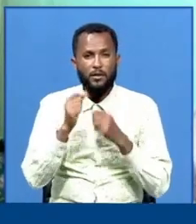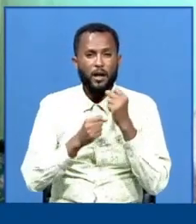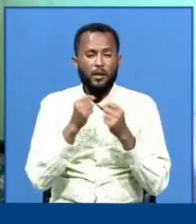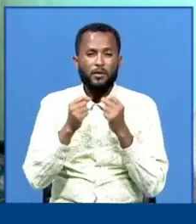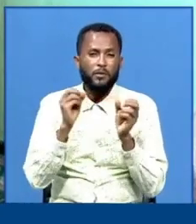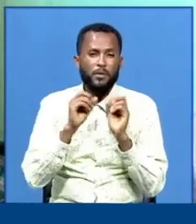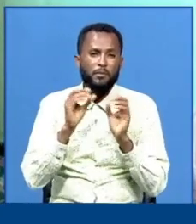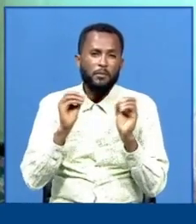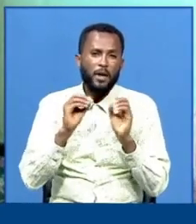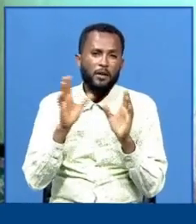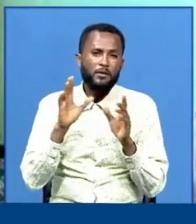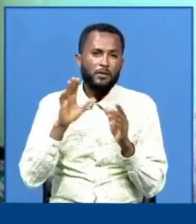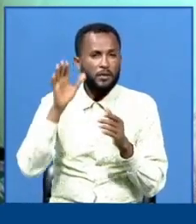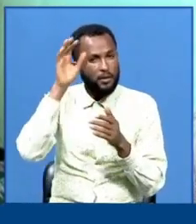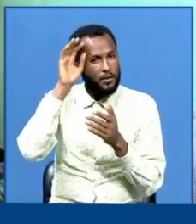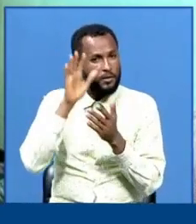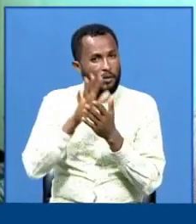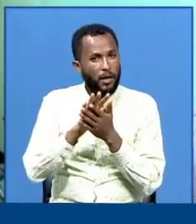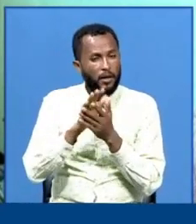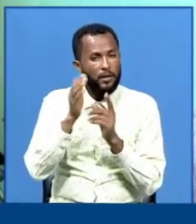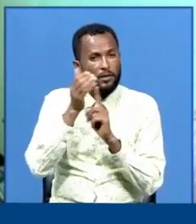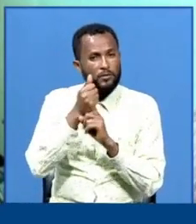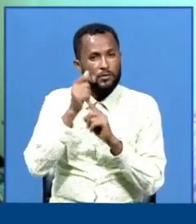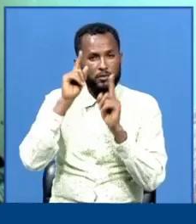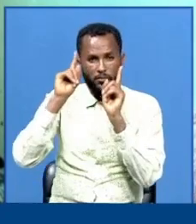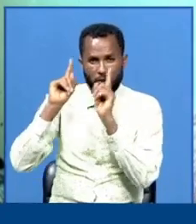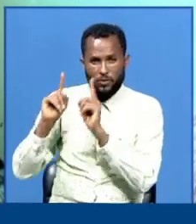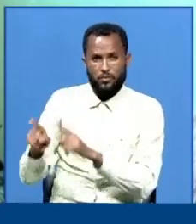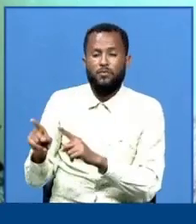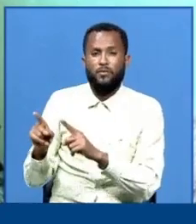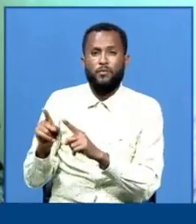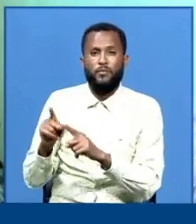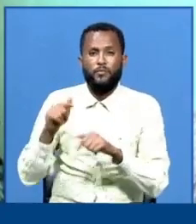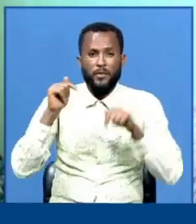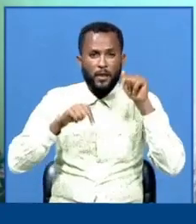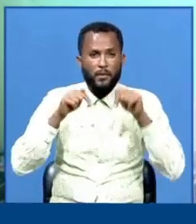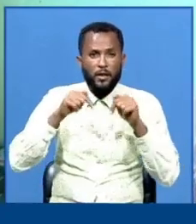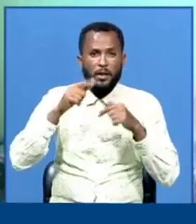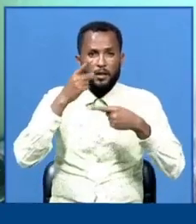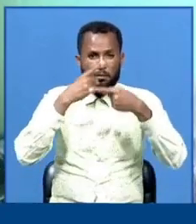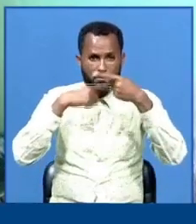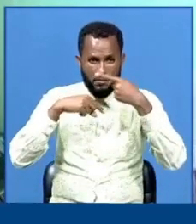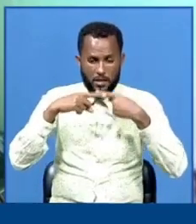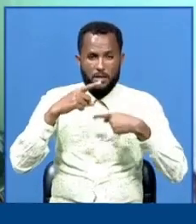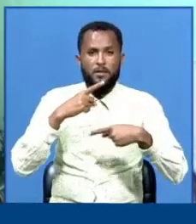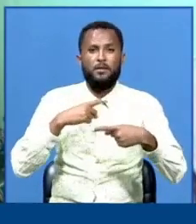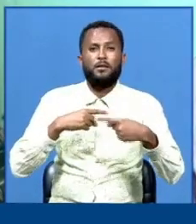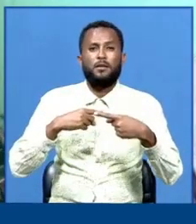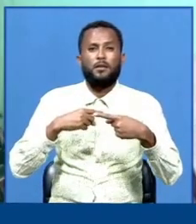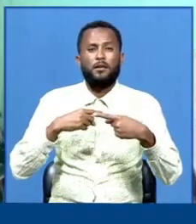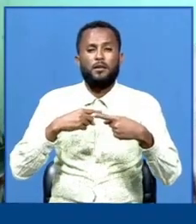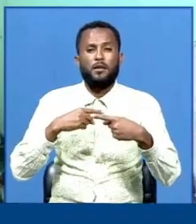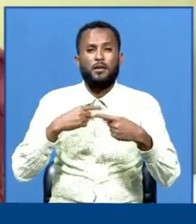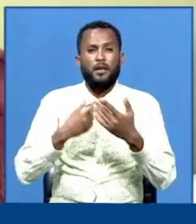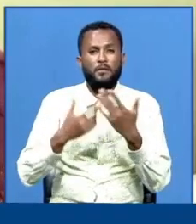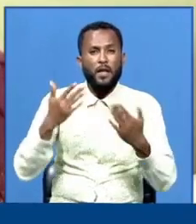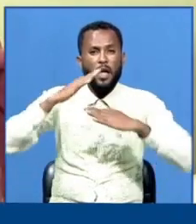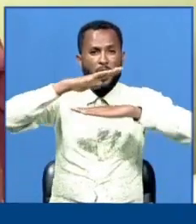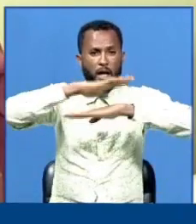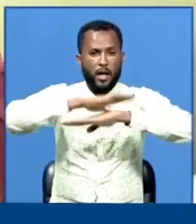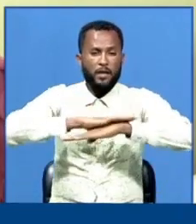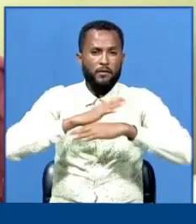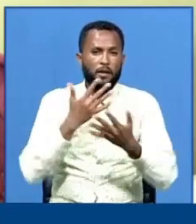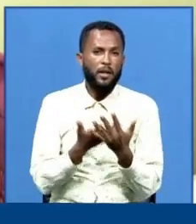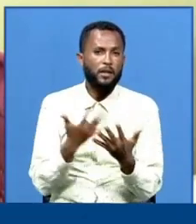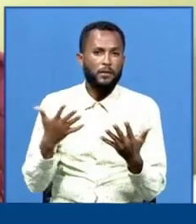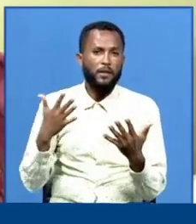ሓስኩ ሰብኣየ ብእግሪ ላገን ሒዚ ንመፁ ማለት እዩ ብእግሪ የመፀ ክብሪ መስገን ኣብ ዝዓርፍና